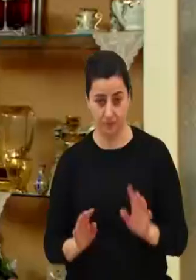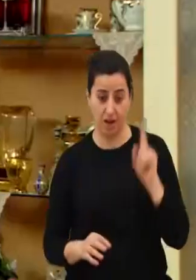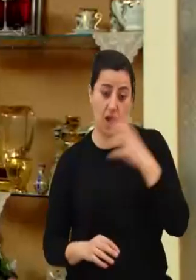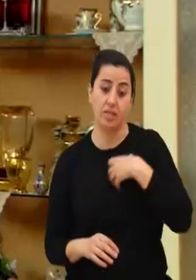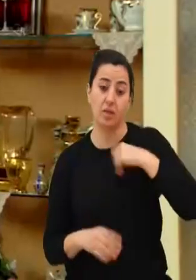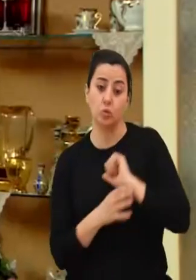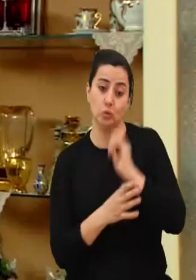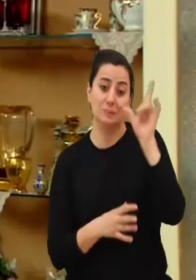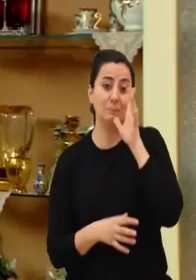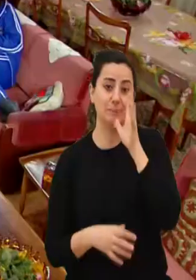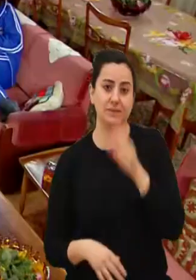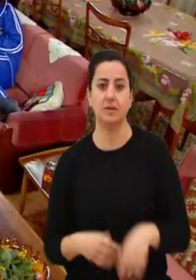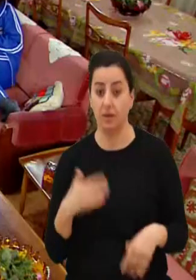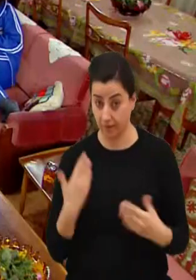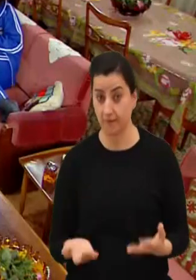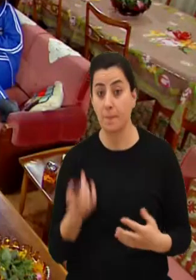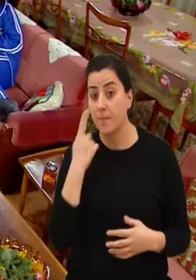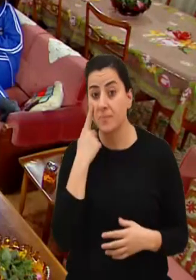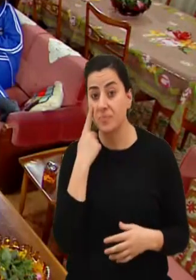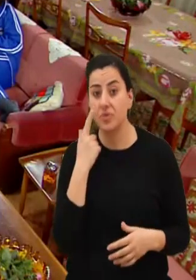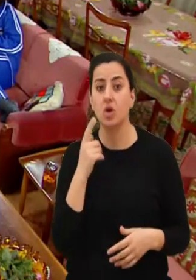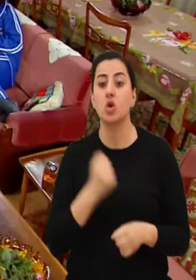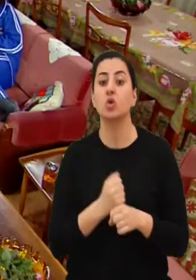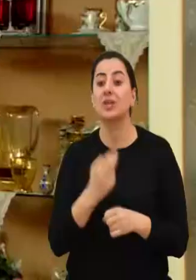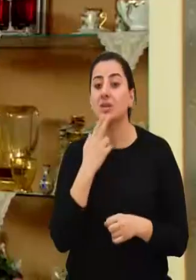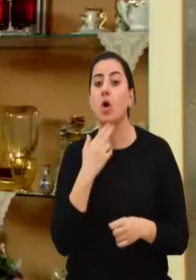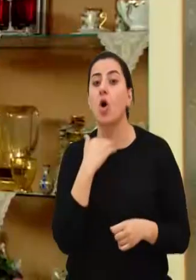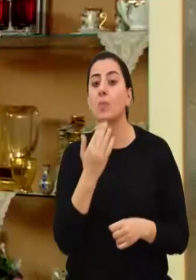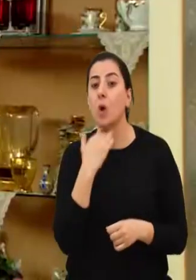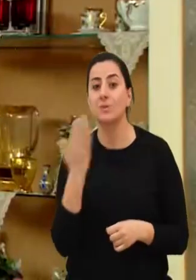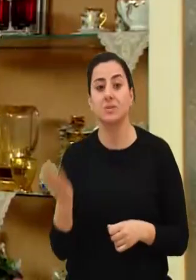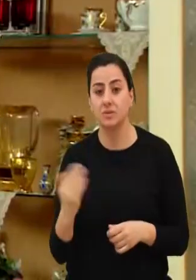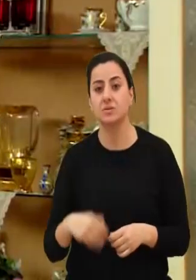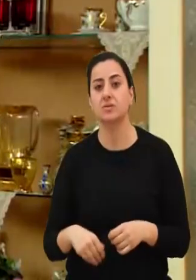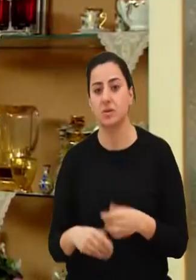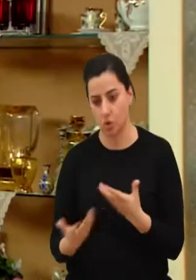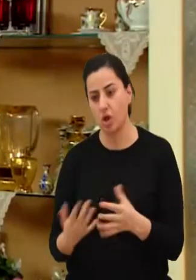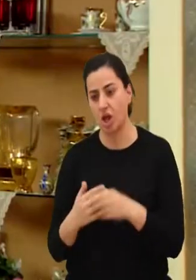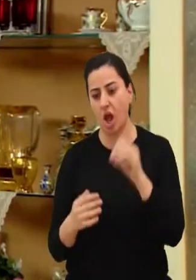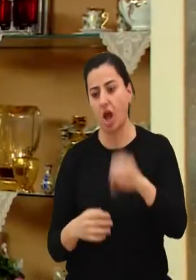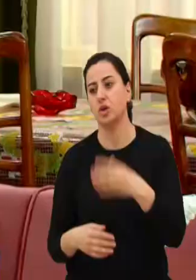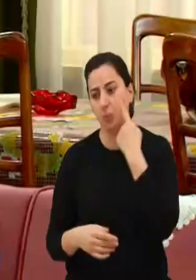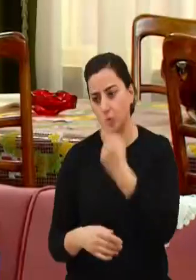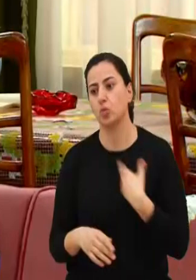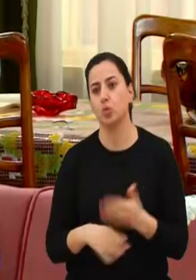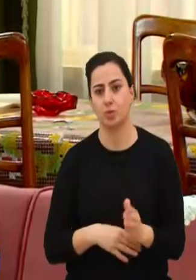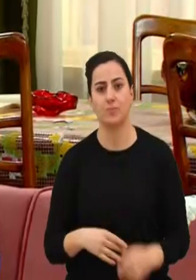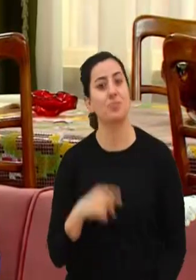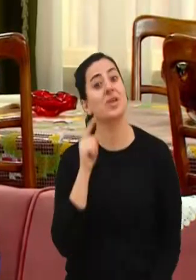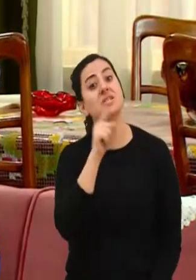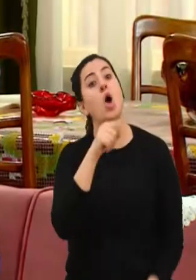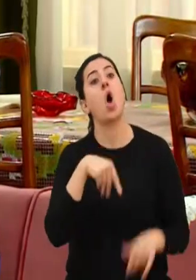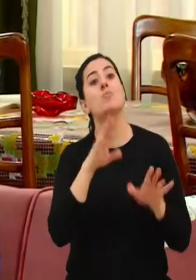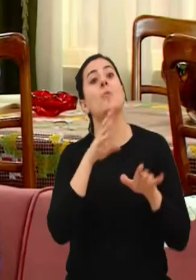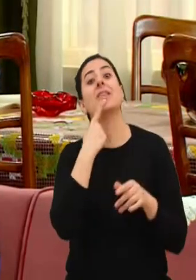bilir. Bilirim efendim. Bak, Gül'de ne olmaz olmaz olmaz dedim. Ne oldu? Çıktı o nişan yüzüğü. Acaba sen